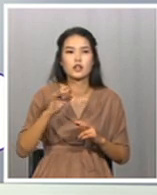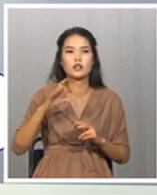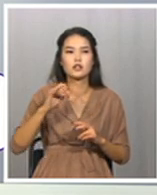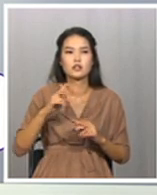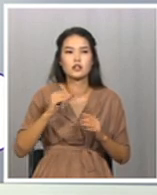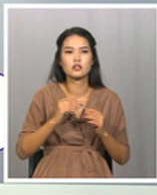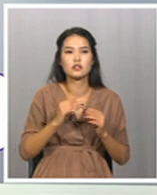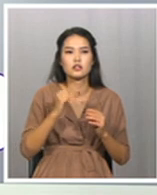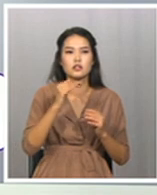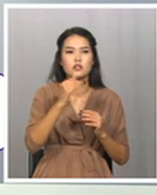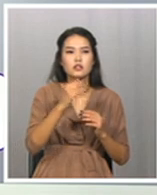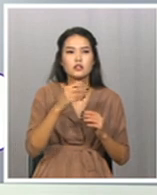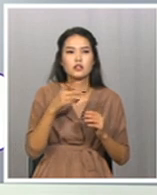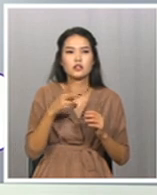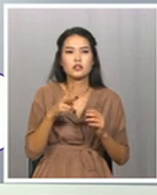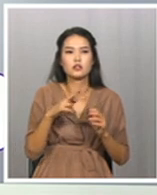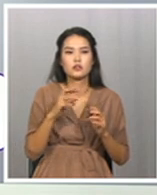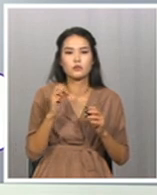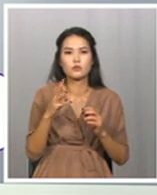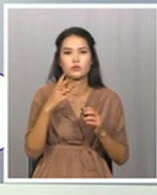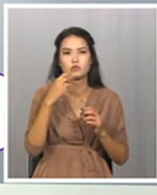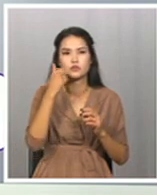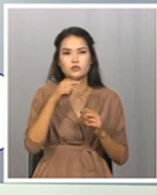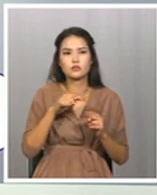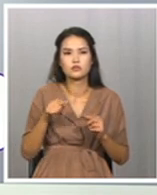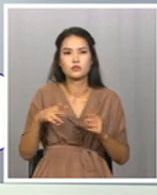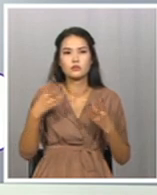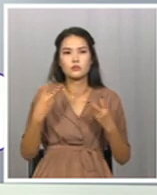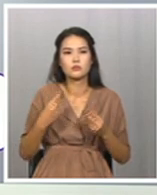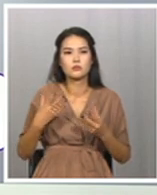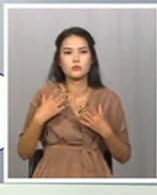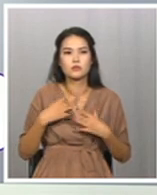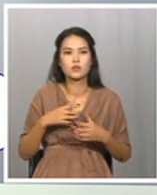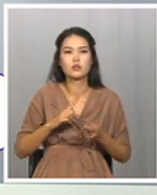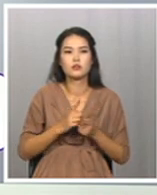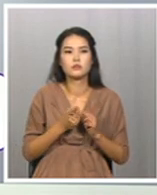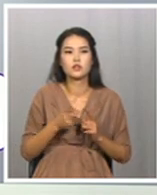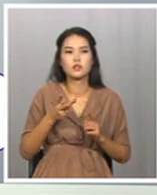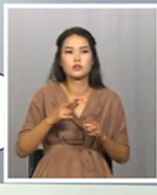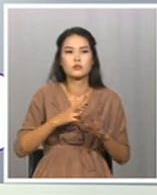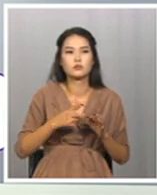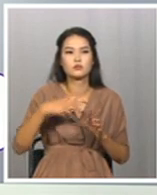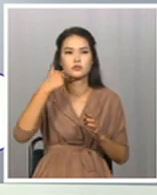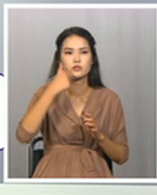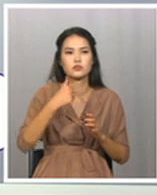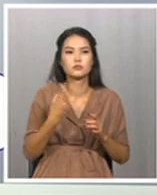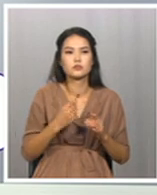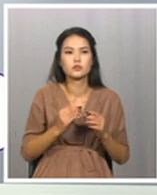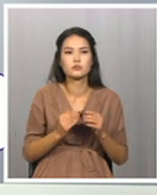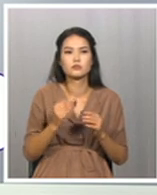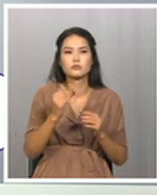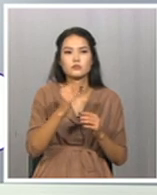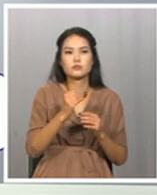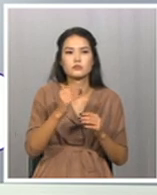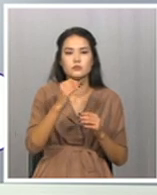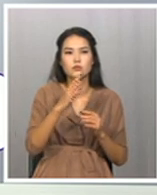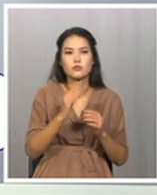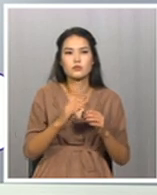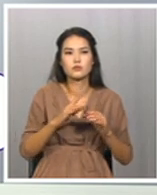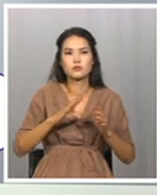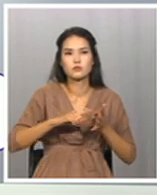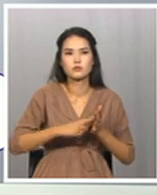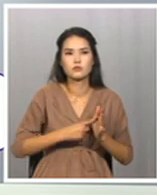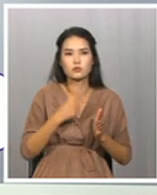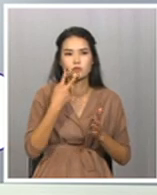мемлекеттері 2013 жылғы тізімде олар болмаған. Керісінше 2018 жылы олардың біршама жоғарыға көтеріліп, осы тізімнен орын алғанын